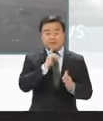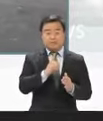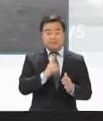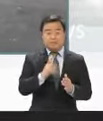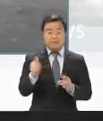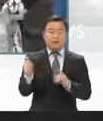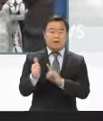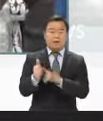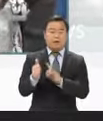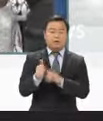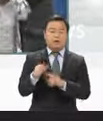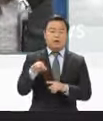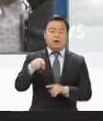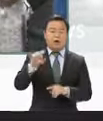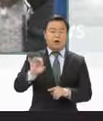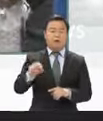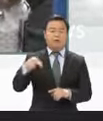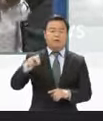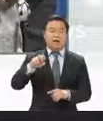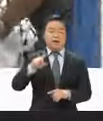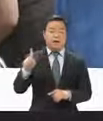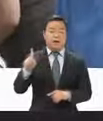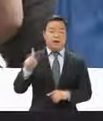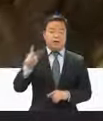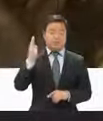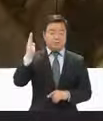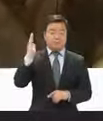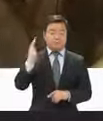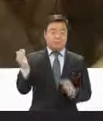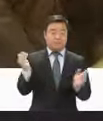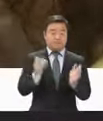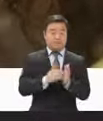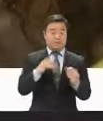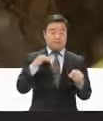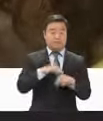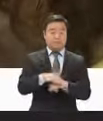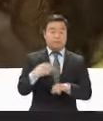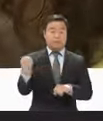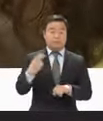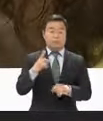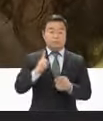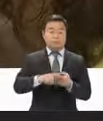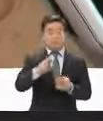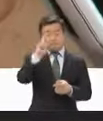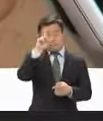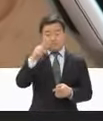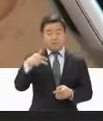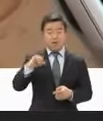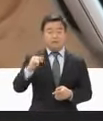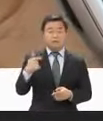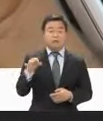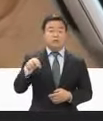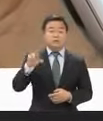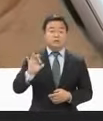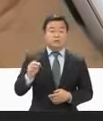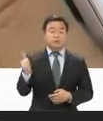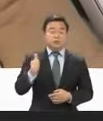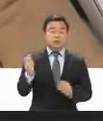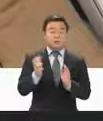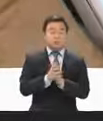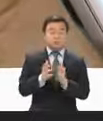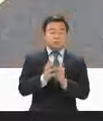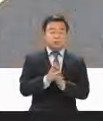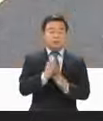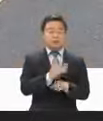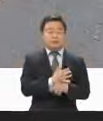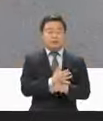별명이 엉삼하다 이런 식으로 막 보도가 나오고 그런데 박진영 씨가 거기에 대해서 아니 그 영상은 친구들이 짓궂은